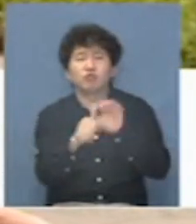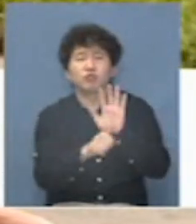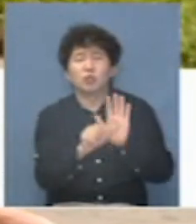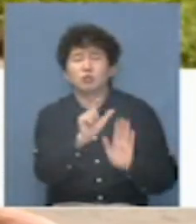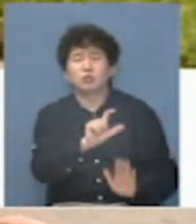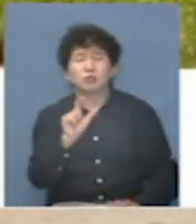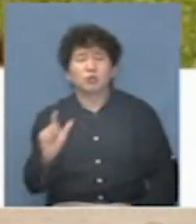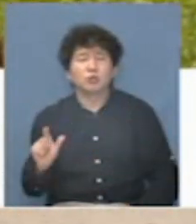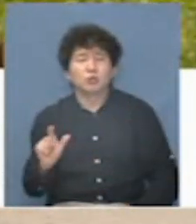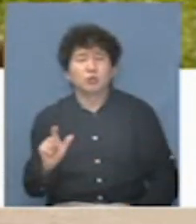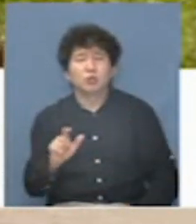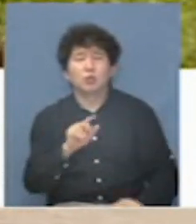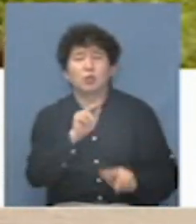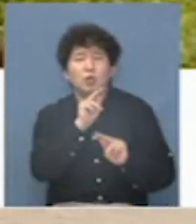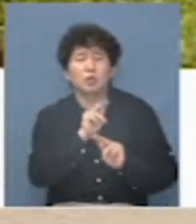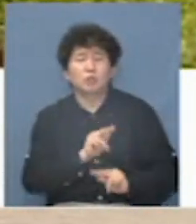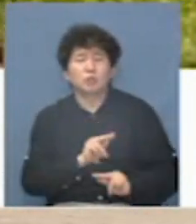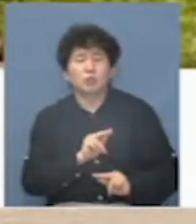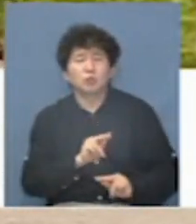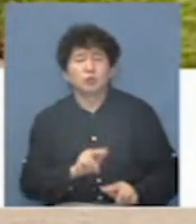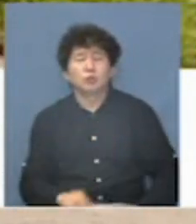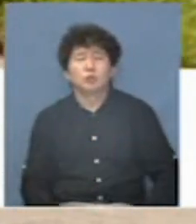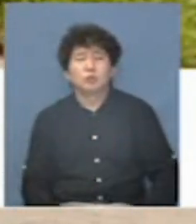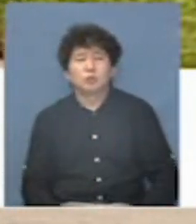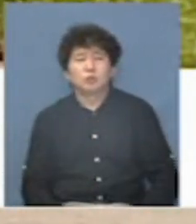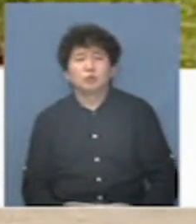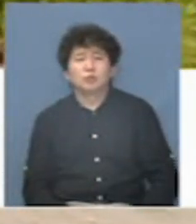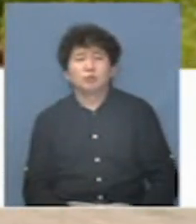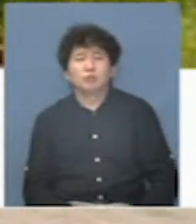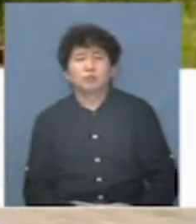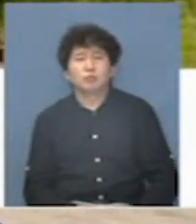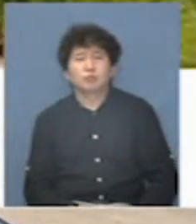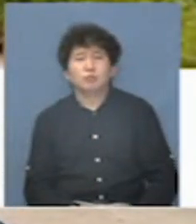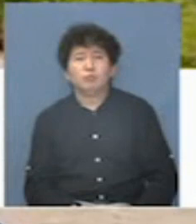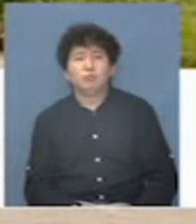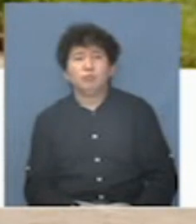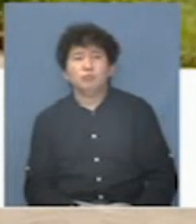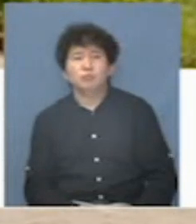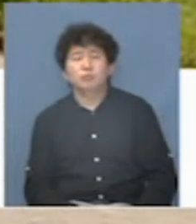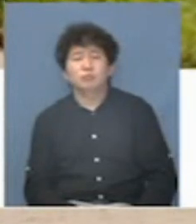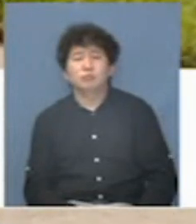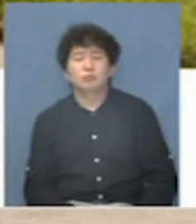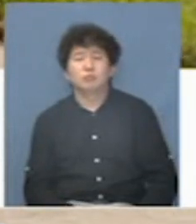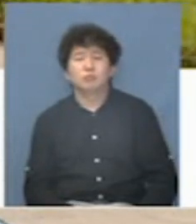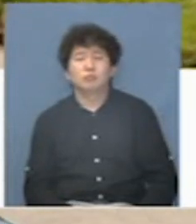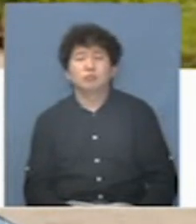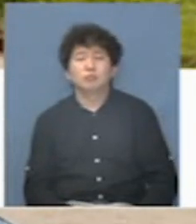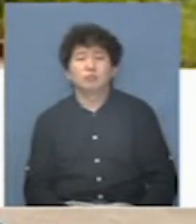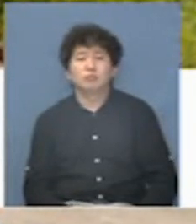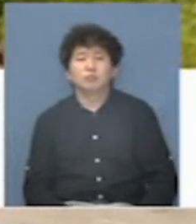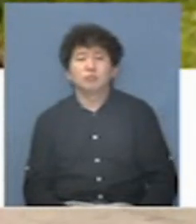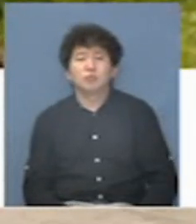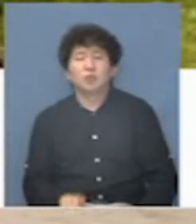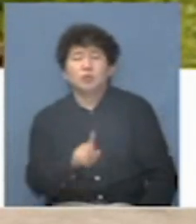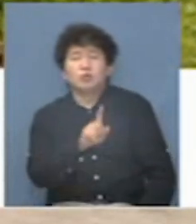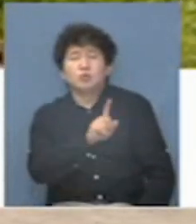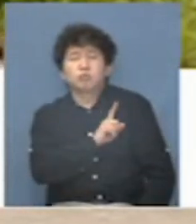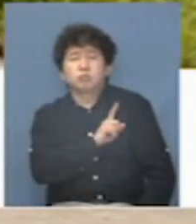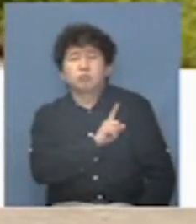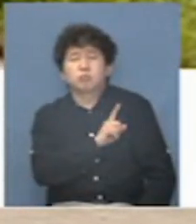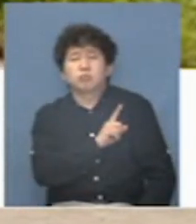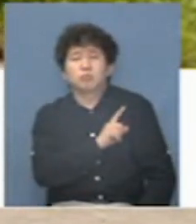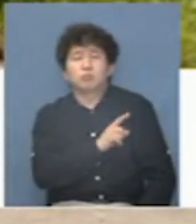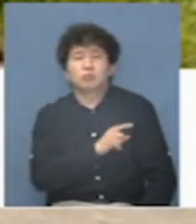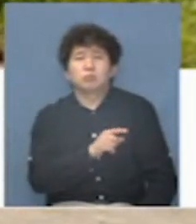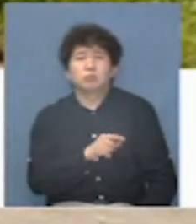уже персонал ТО «Димстрой» задействован у нас здесь на территории станции. Ожидается